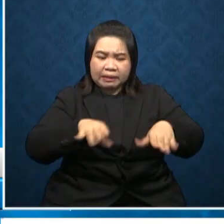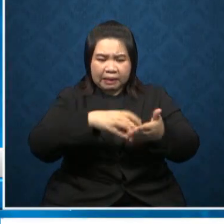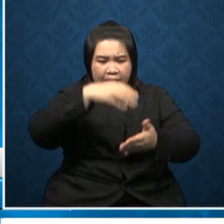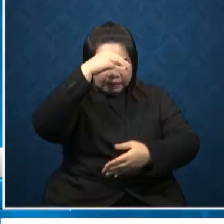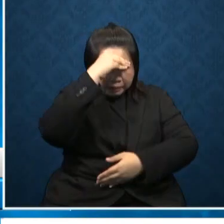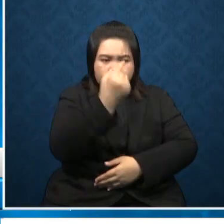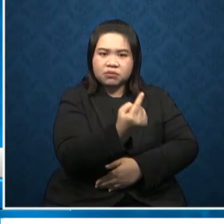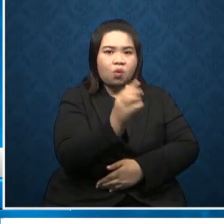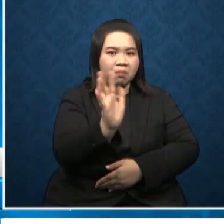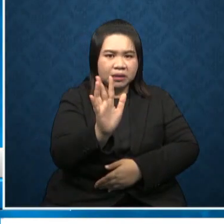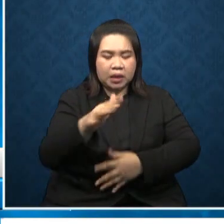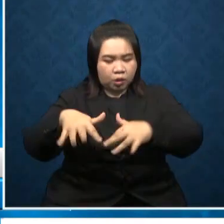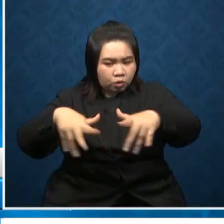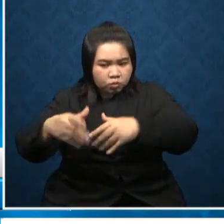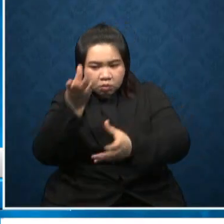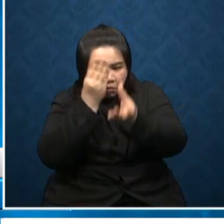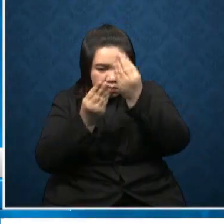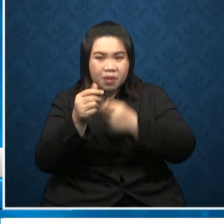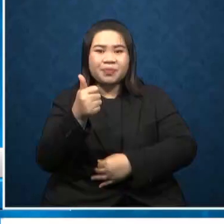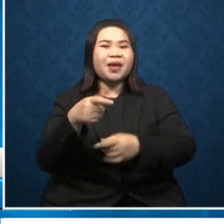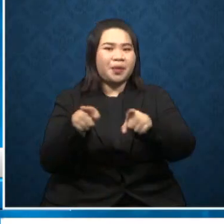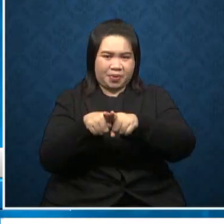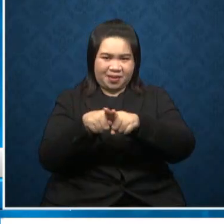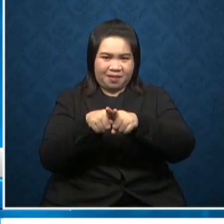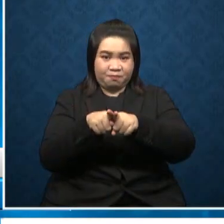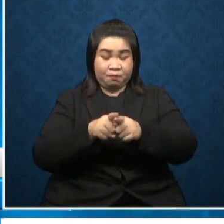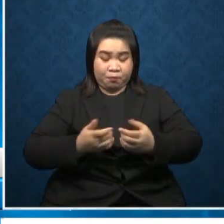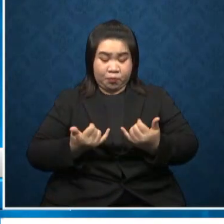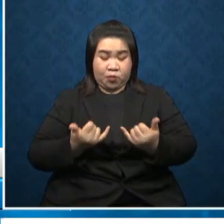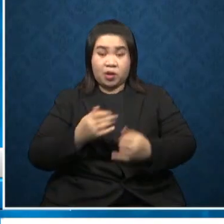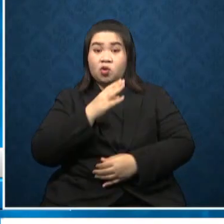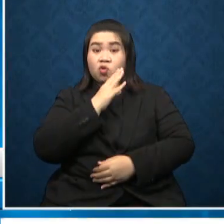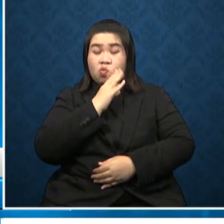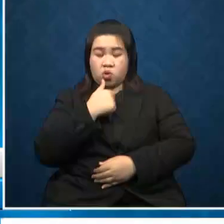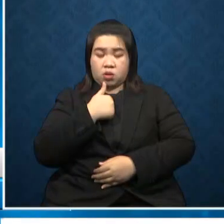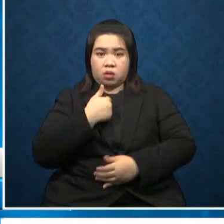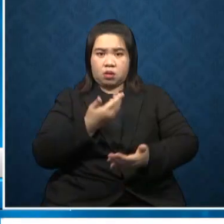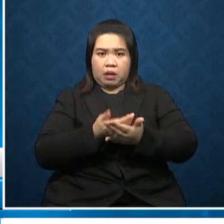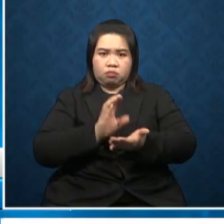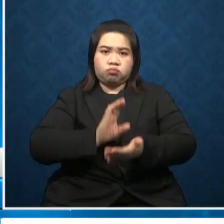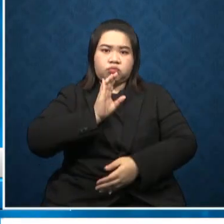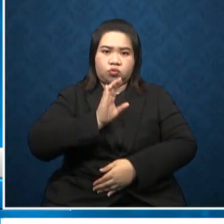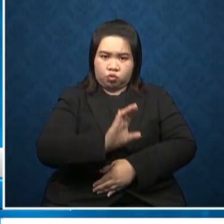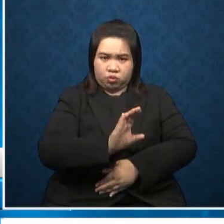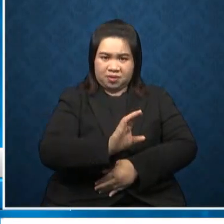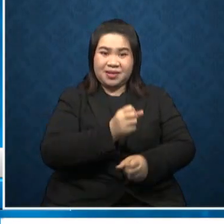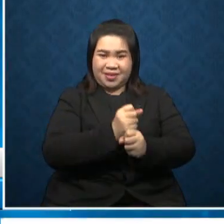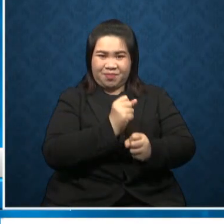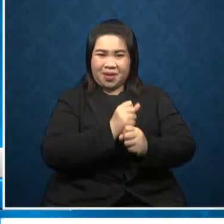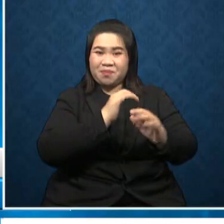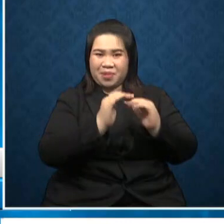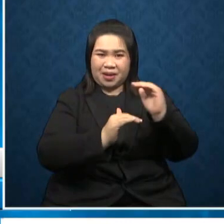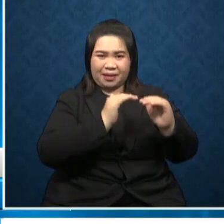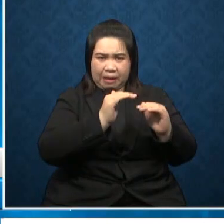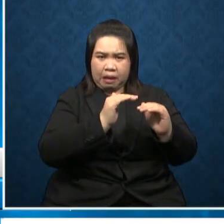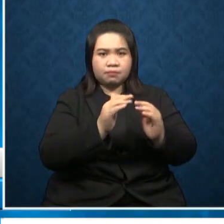ด้วยนะครับเพราะฉะนั้นถ้าลงทุนทำตรงนี้เนี่ยมันจะแตกต่างจากการปฏิรูปการ